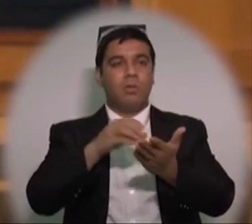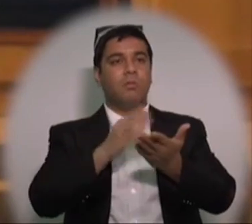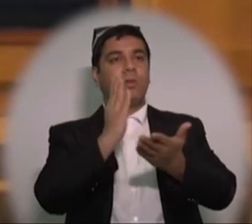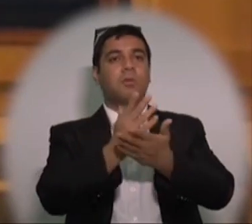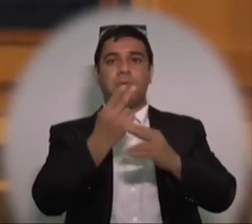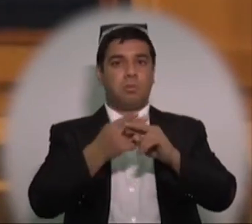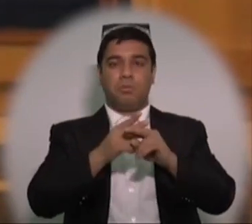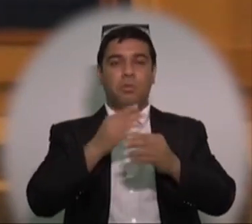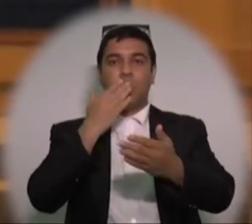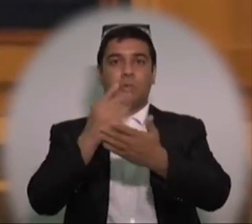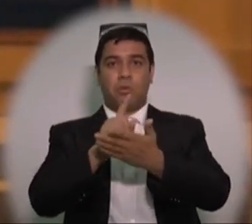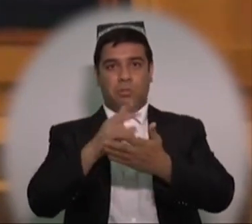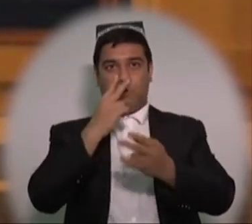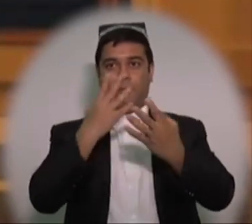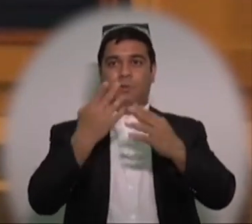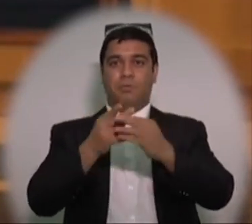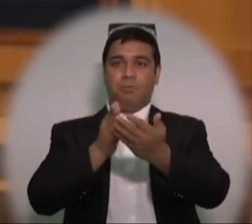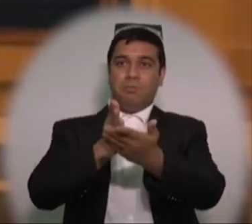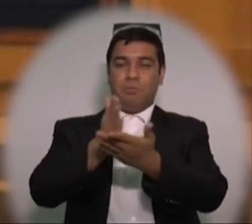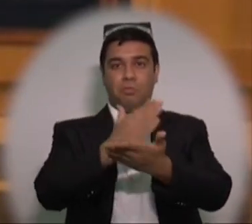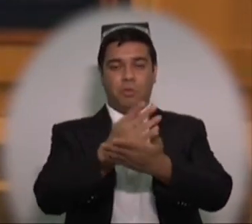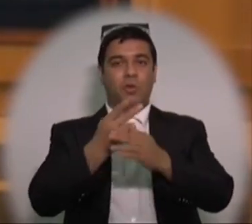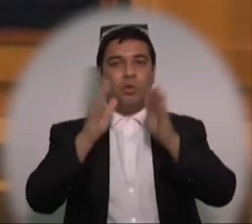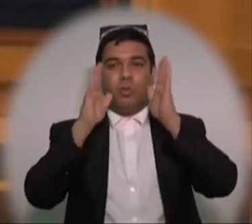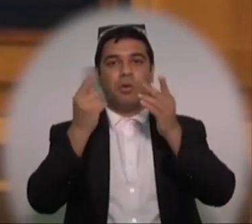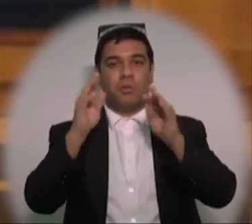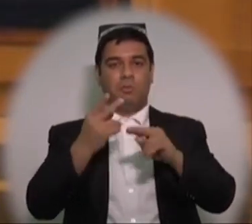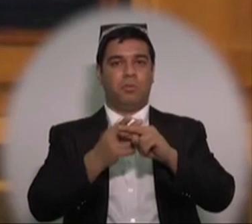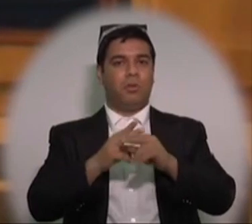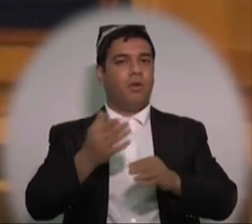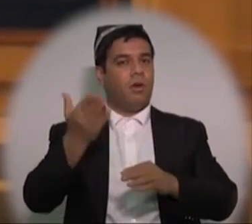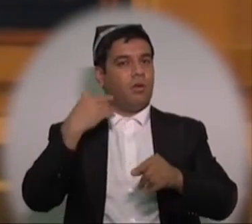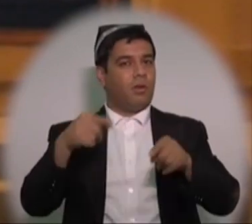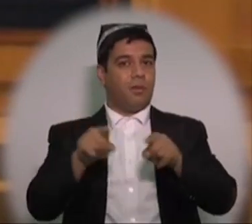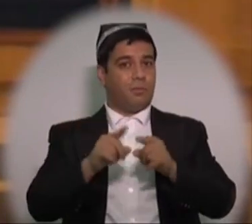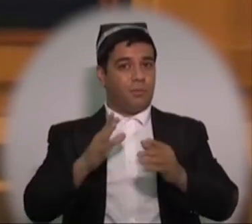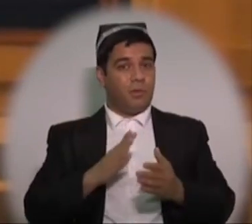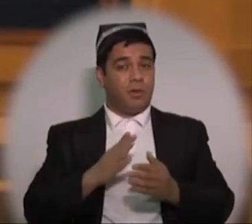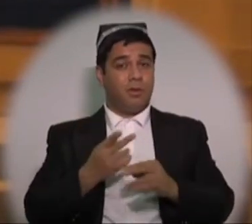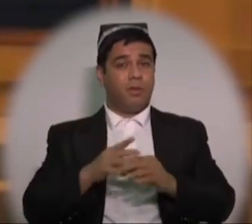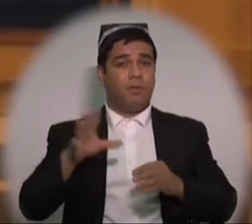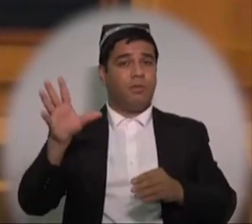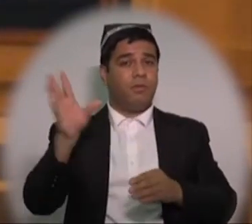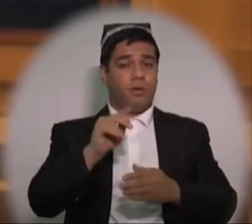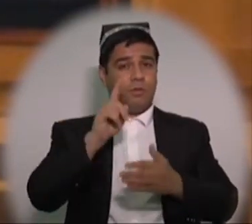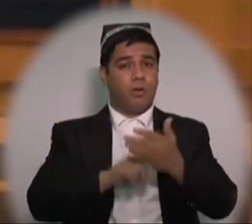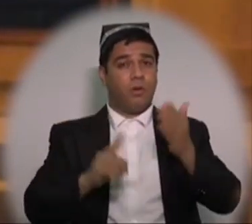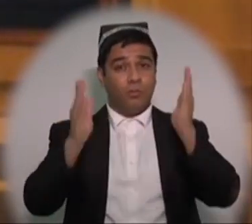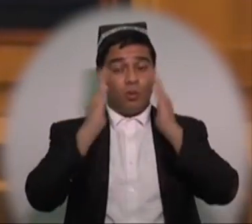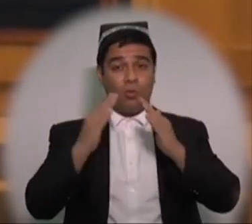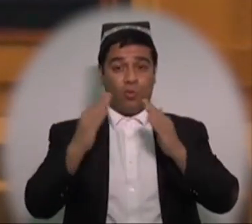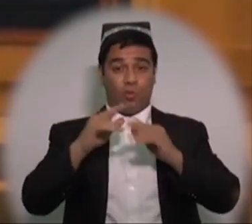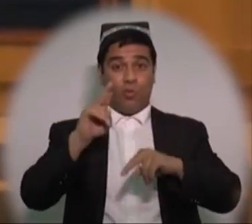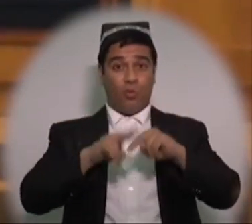deb so'ramasdan shundoq o'zi bilinib turar edi, namozini o'qib ketaverar edi. Butun musulmon olamida